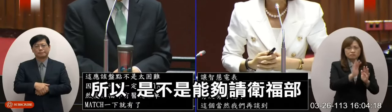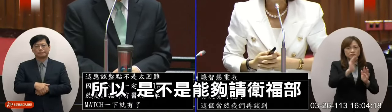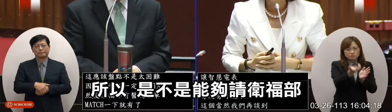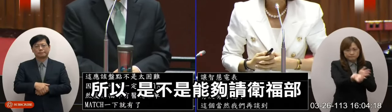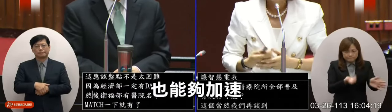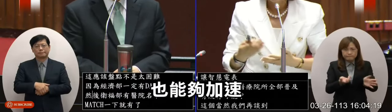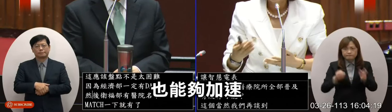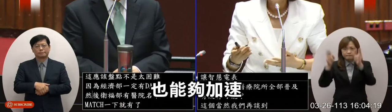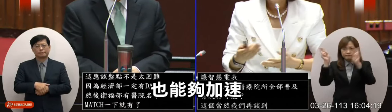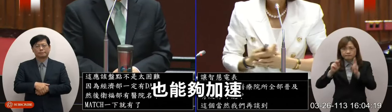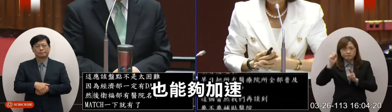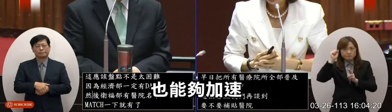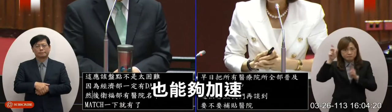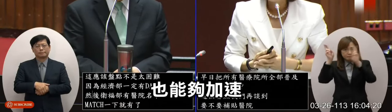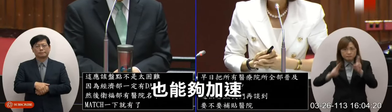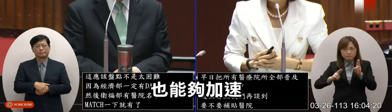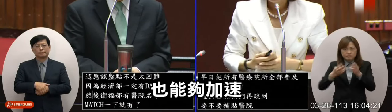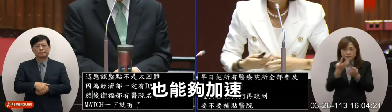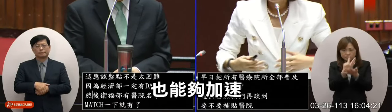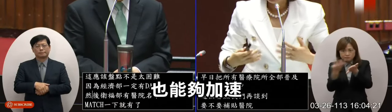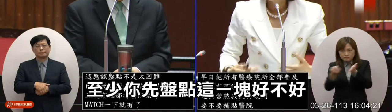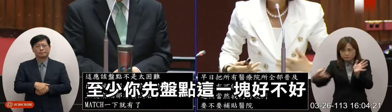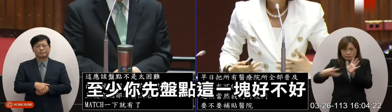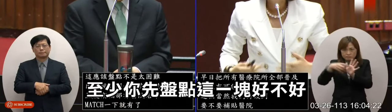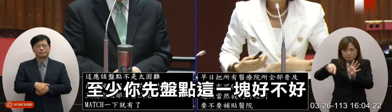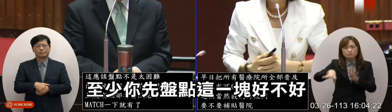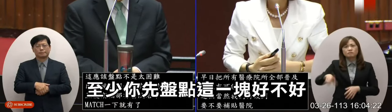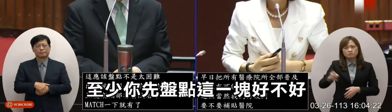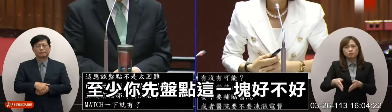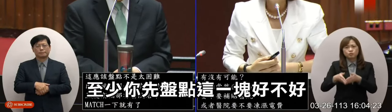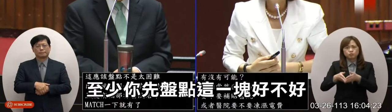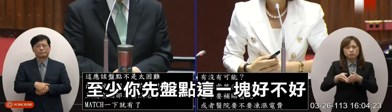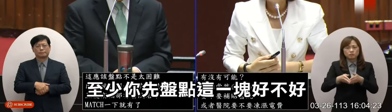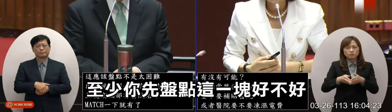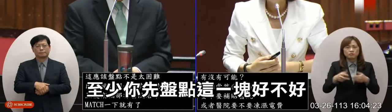请卫福部也能够加速？至少你先盘点这一块，好不好？